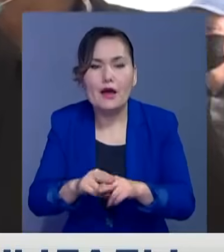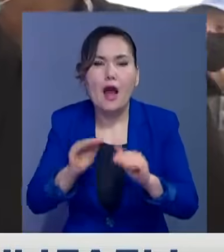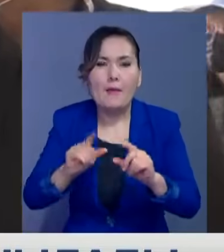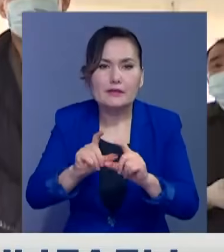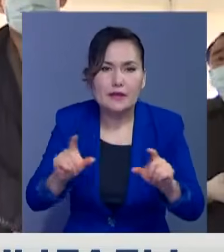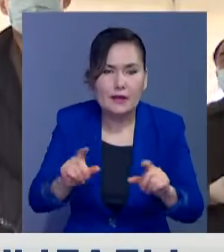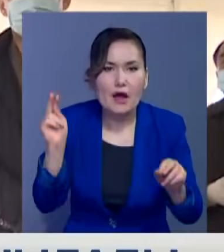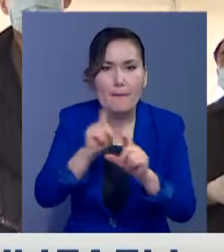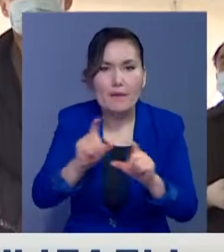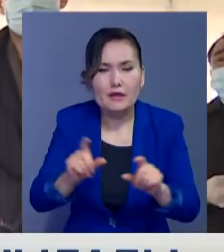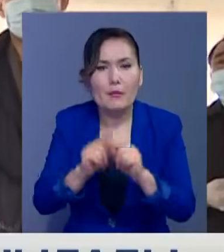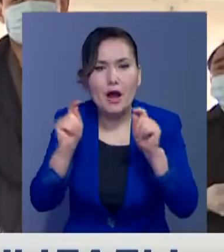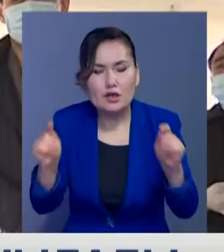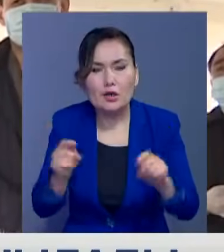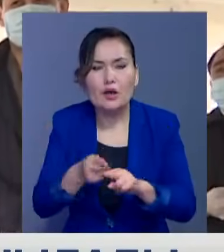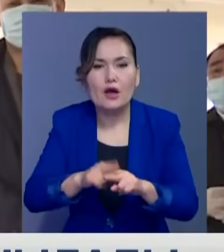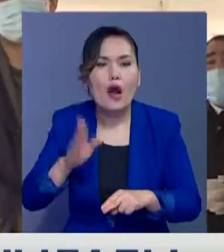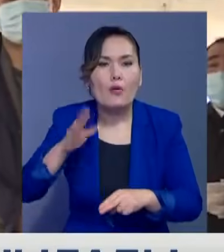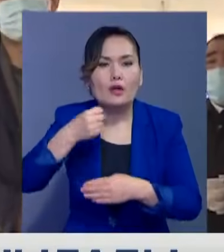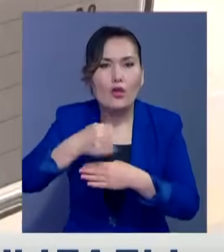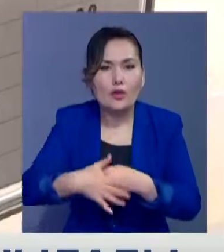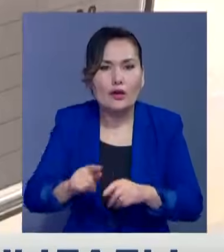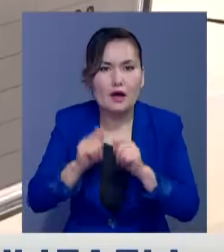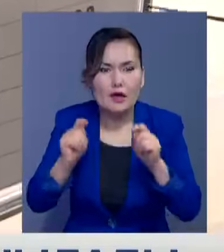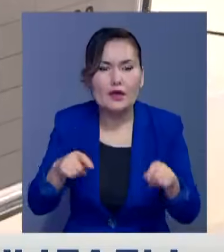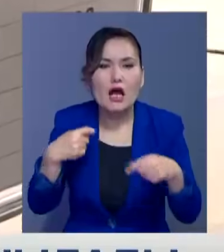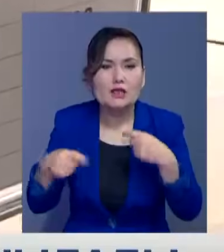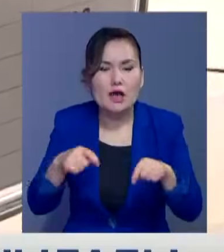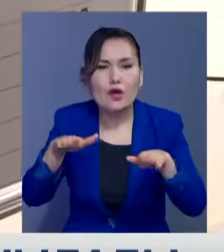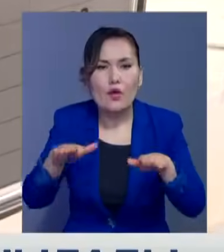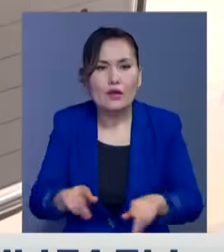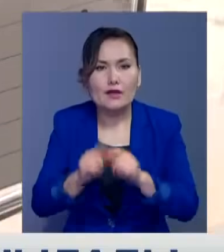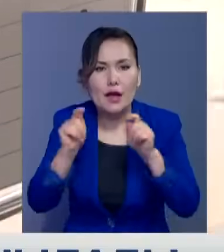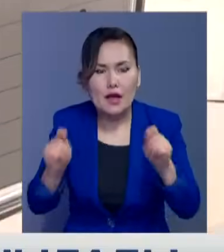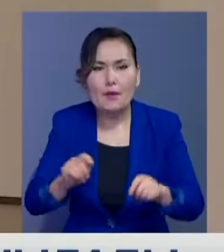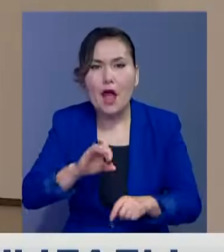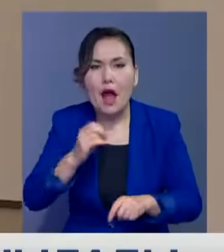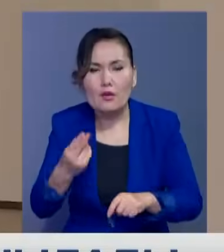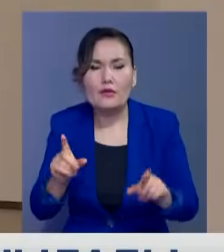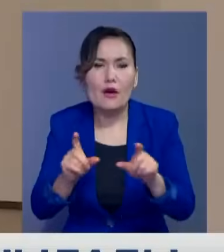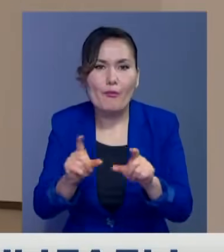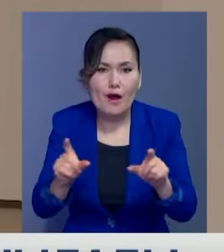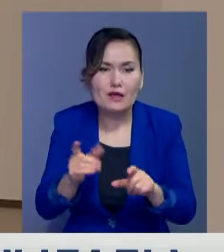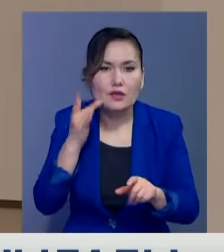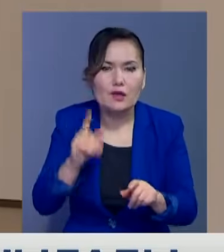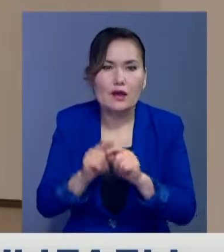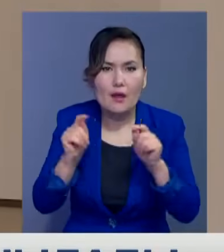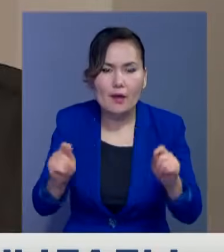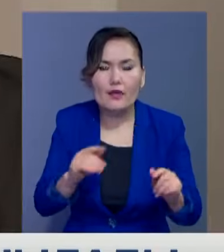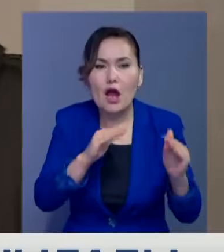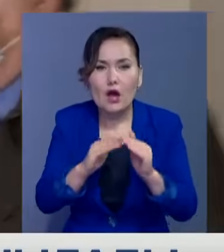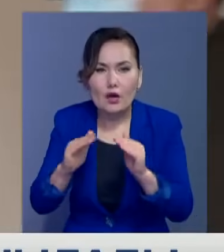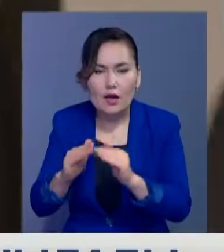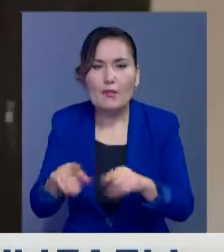мекемелер, балалардың шығармашылығын дамыту орталықтары, сауда орындары сияқты әлеуметтік нысандары да көп қабатты баспана